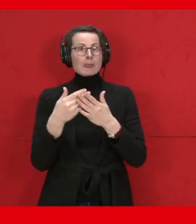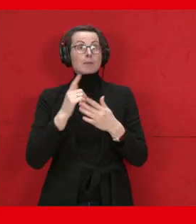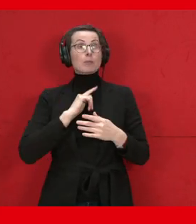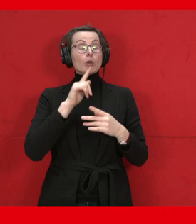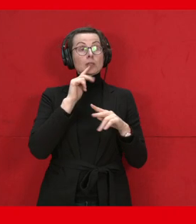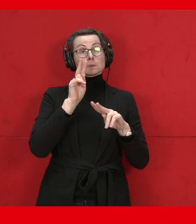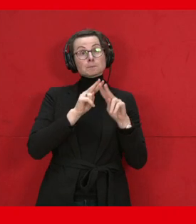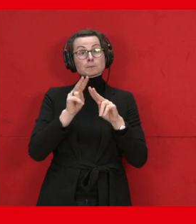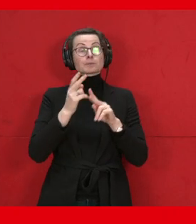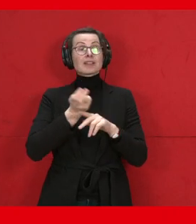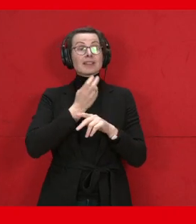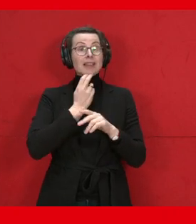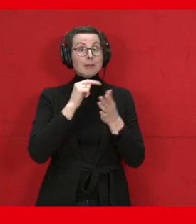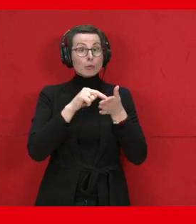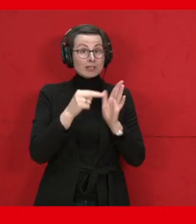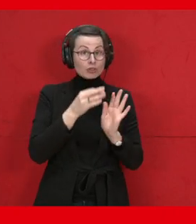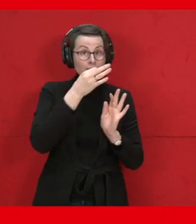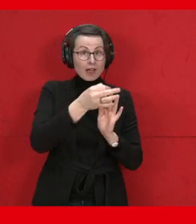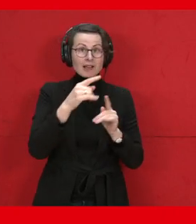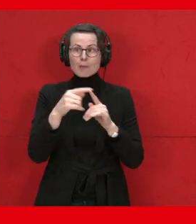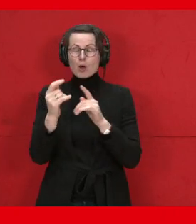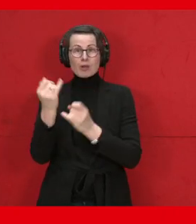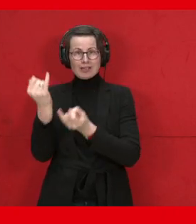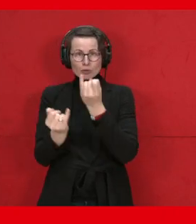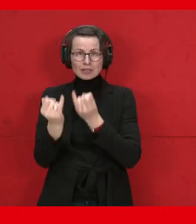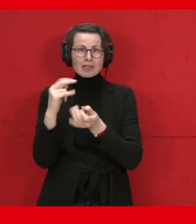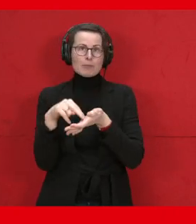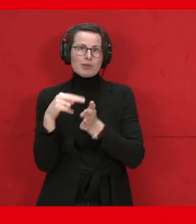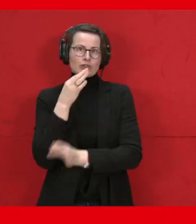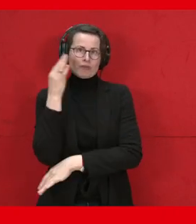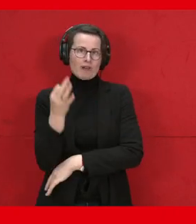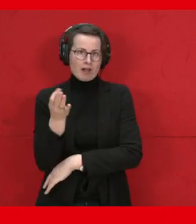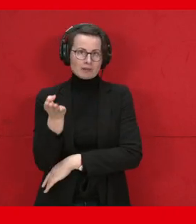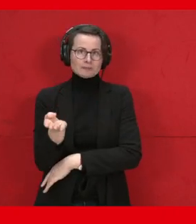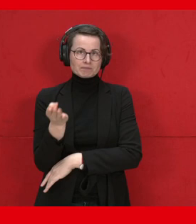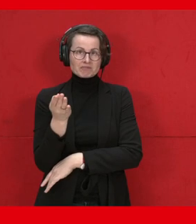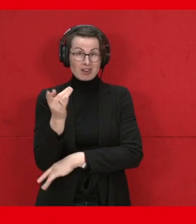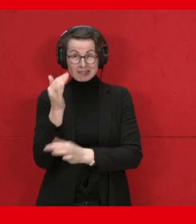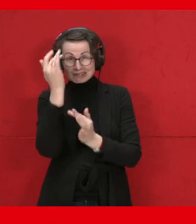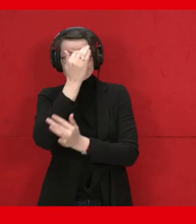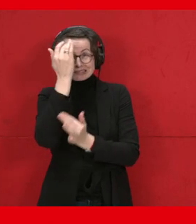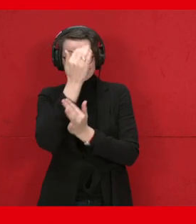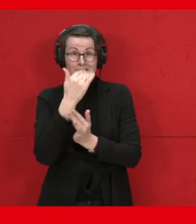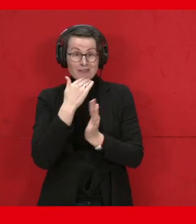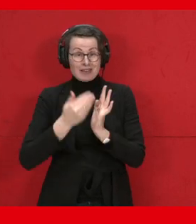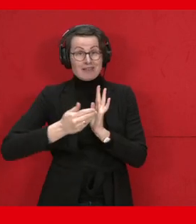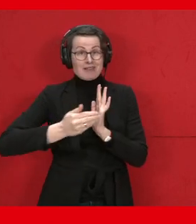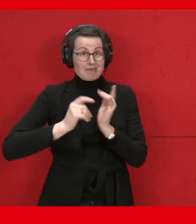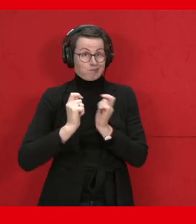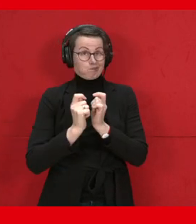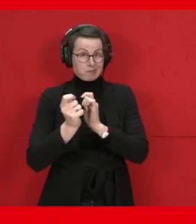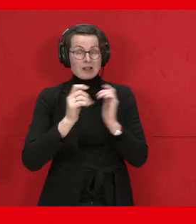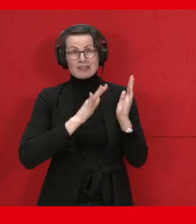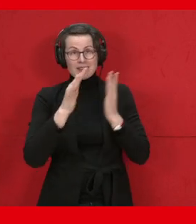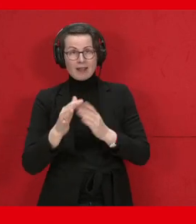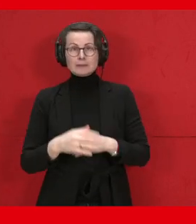energie-klimapolitischen Fragestellungen, aber eben auch ganz große industriepolitische Fragestellungen, die viel bewegen werden in den nächsten 10 Jahren.